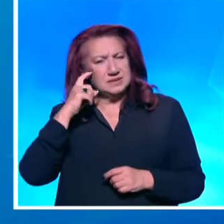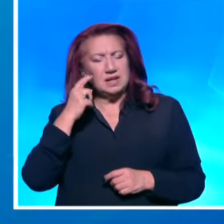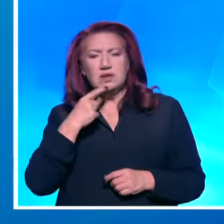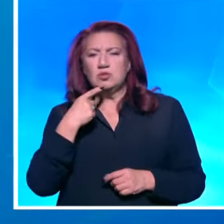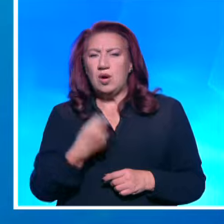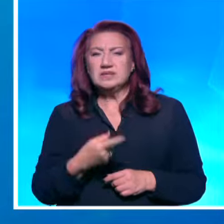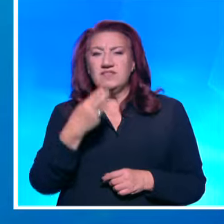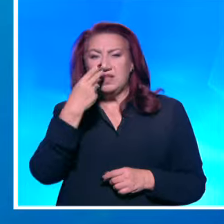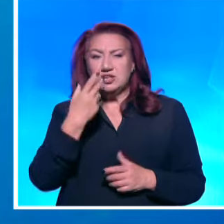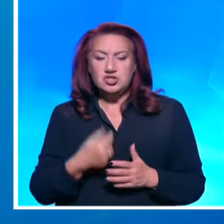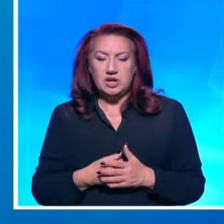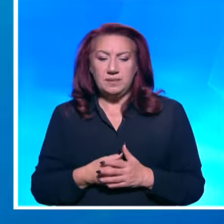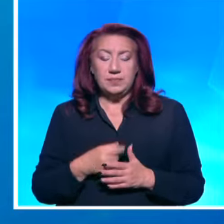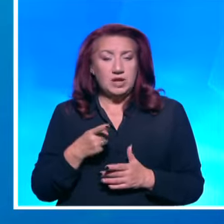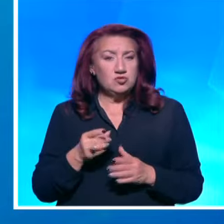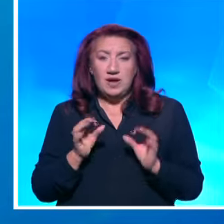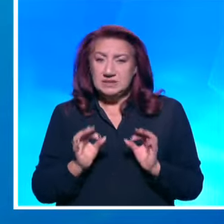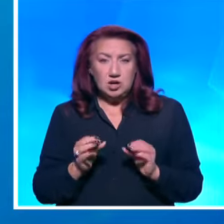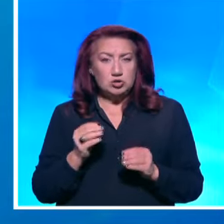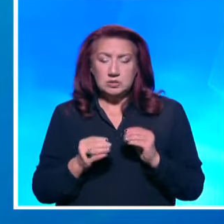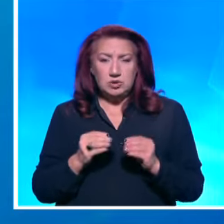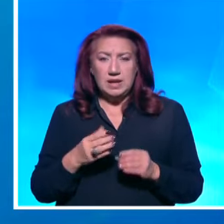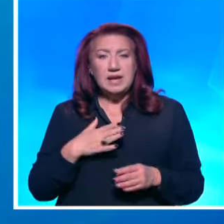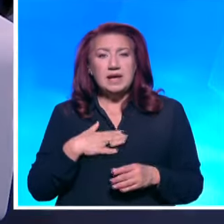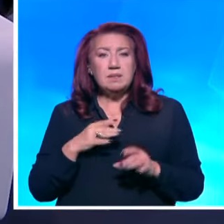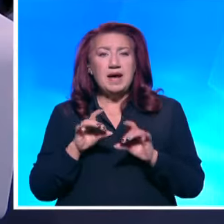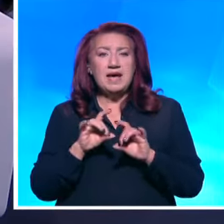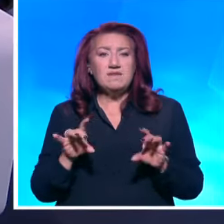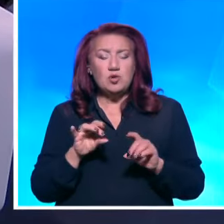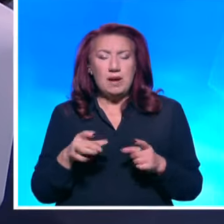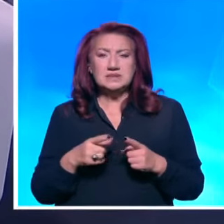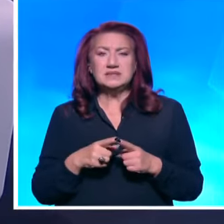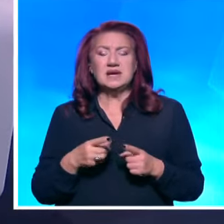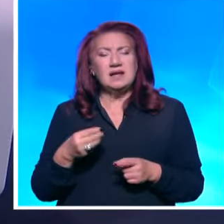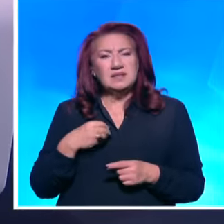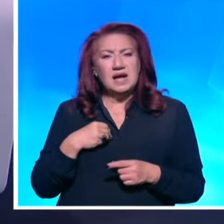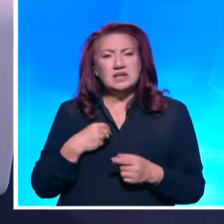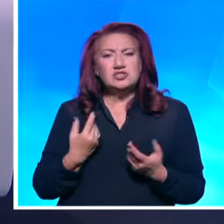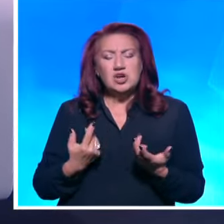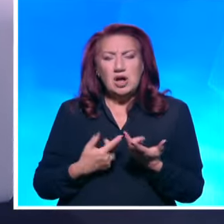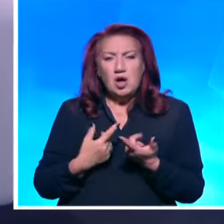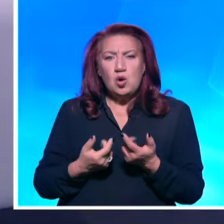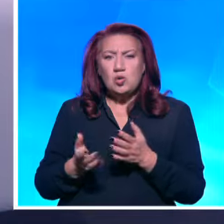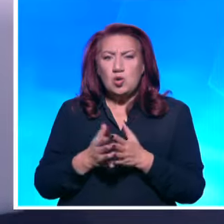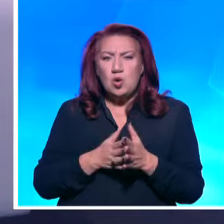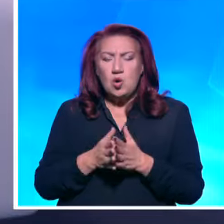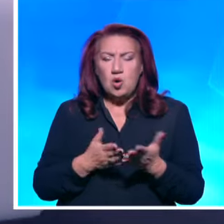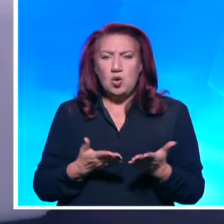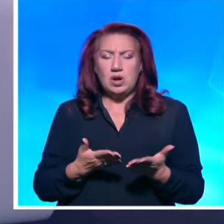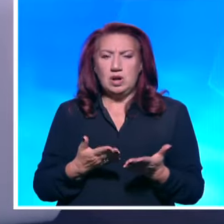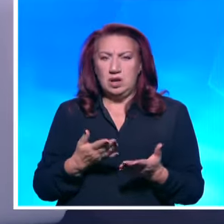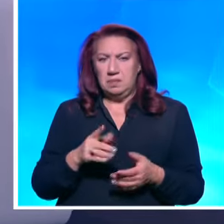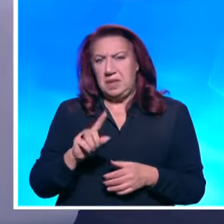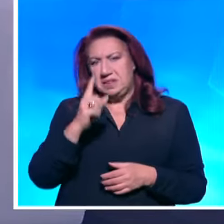колко сериозен е този проблем имате ли данни които могат да уплътнят това заключение че не става въпрос за единични